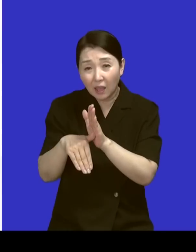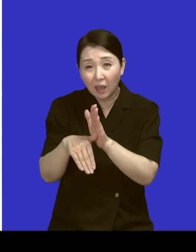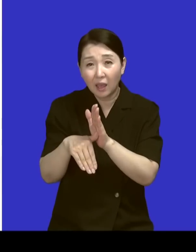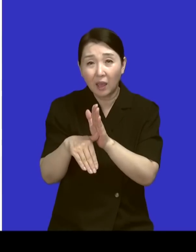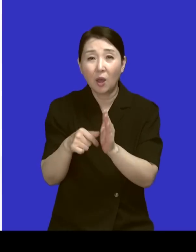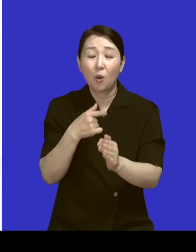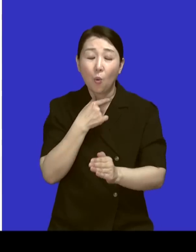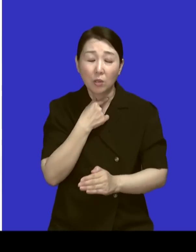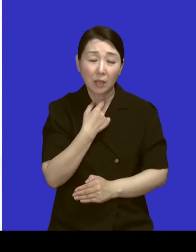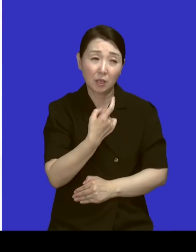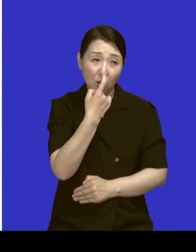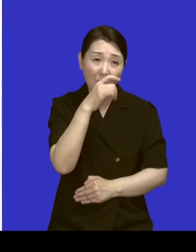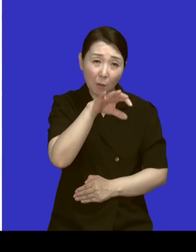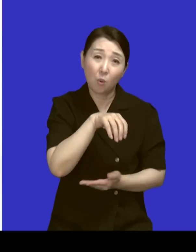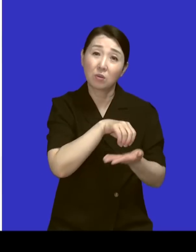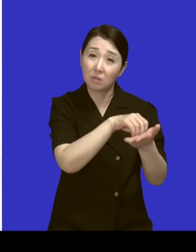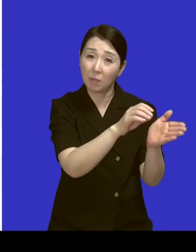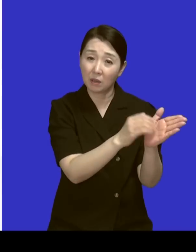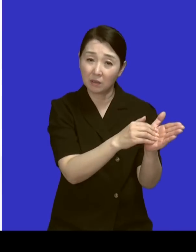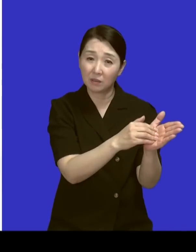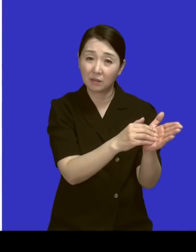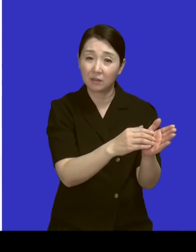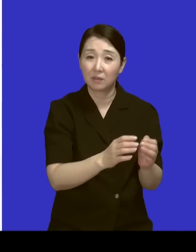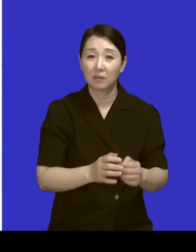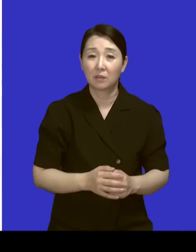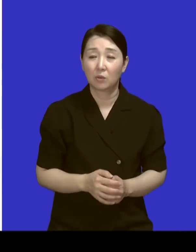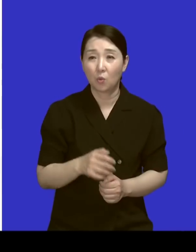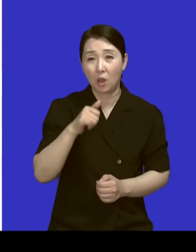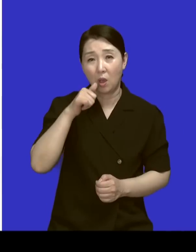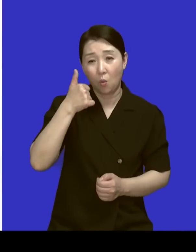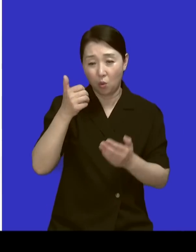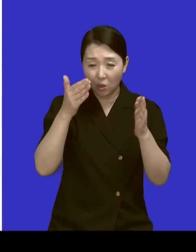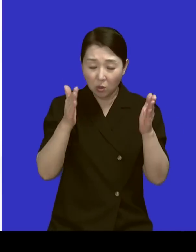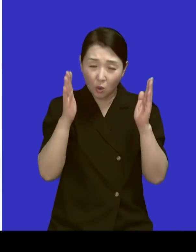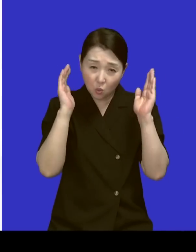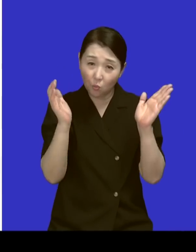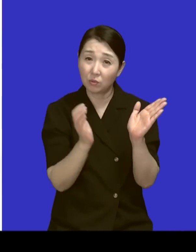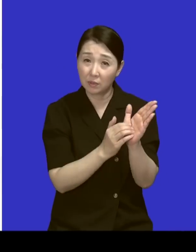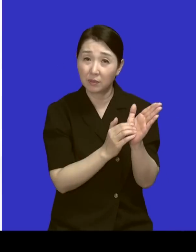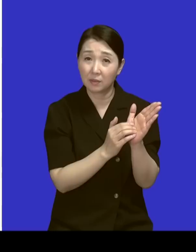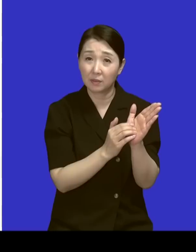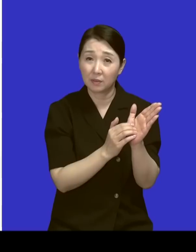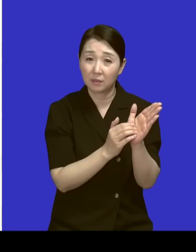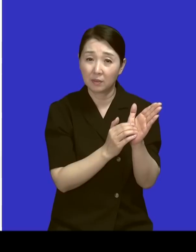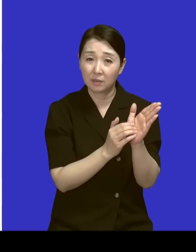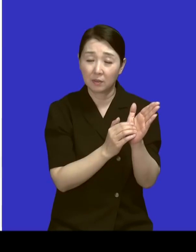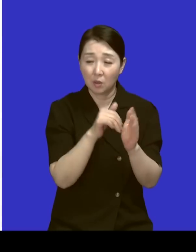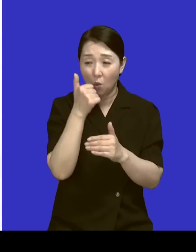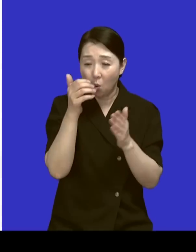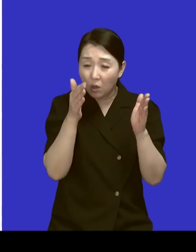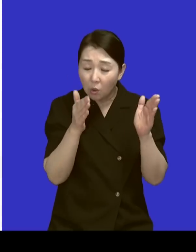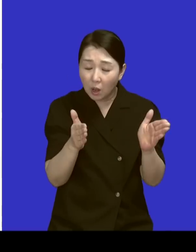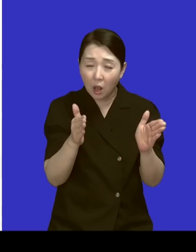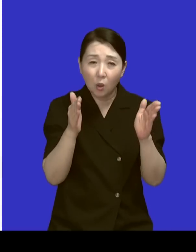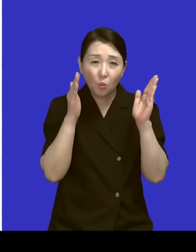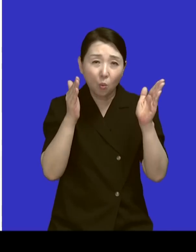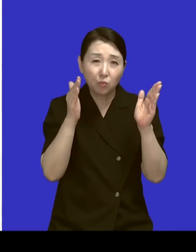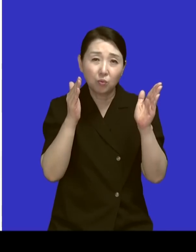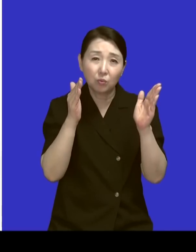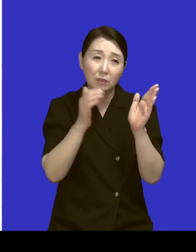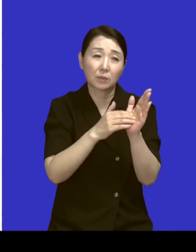스파르타 기숙학원에 들어갔어요. 네네. 거기서 한 5달 정도 공부를 했었는데 왜 5달밖에 하지